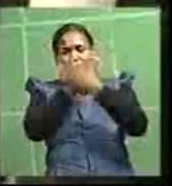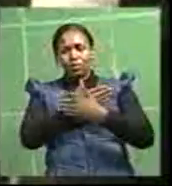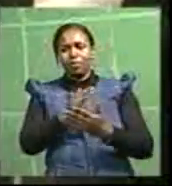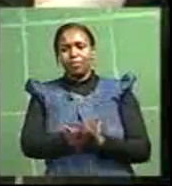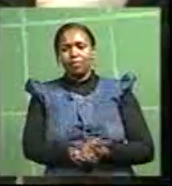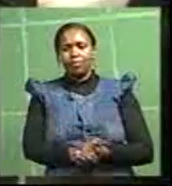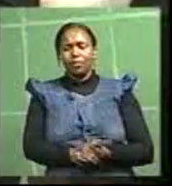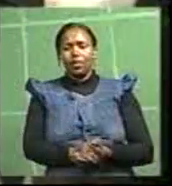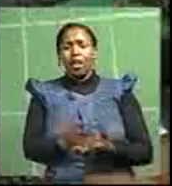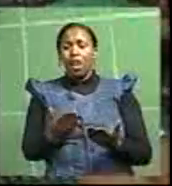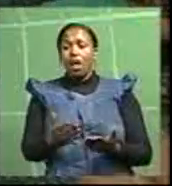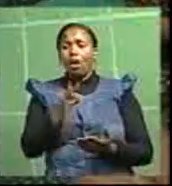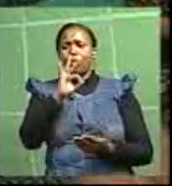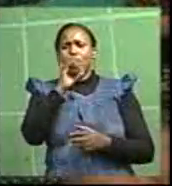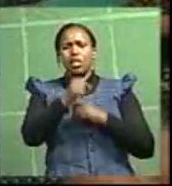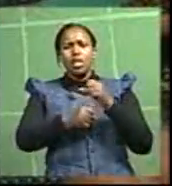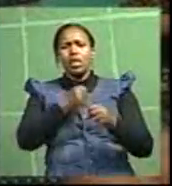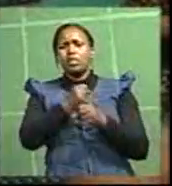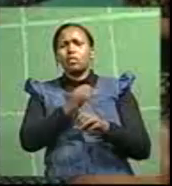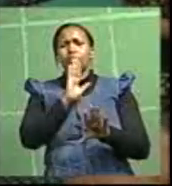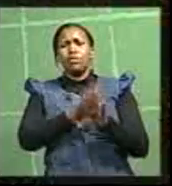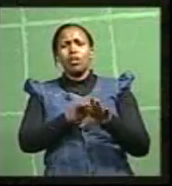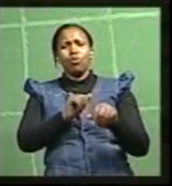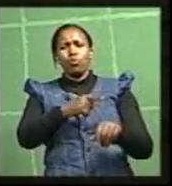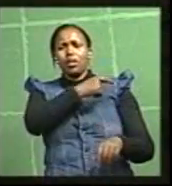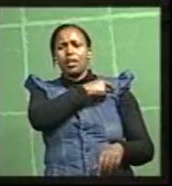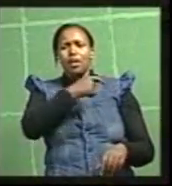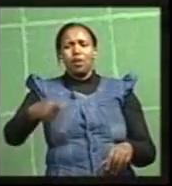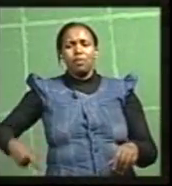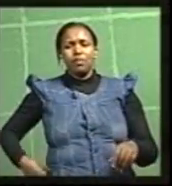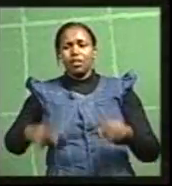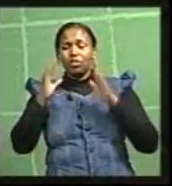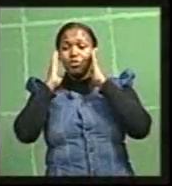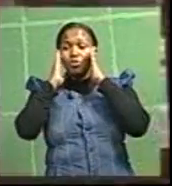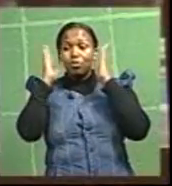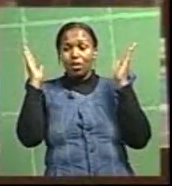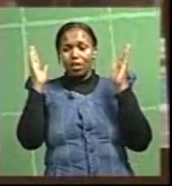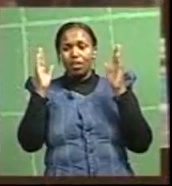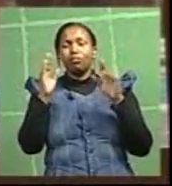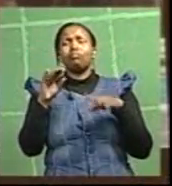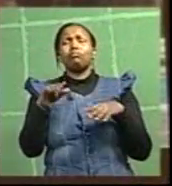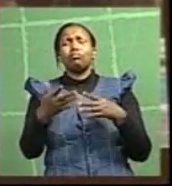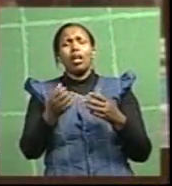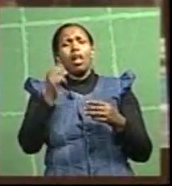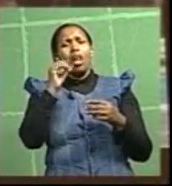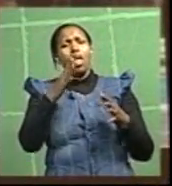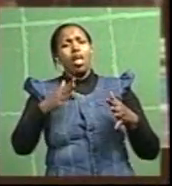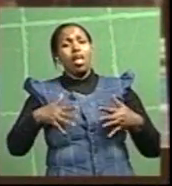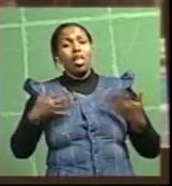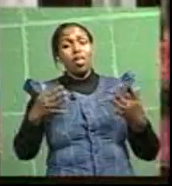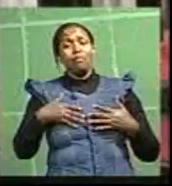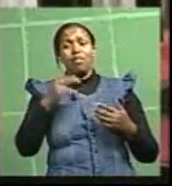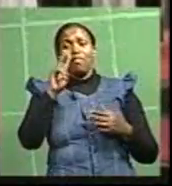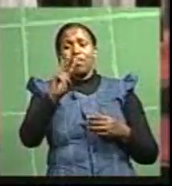Ngemuva kweminyaka lemithathu livela kangwane lide nobuhle Miss Swaziland ngemgcibelo ebusuku ehotela le Happy Valley ezulwini tintfombi